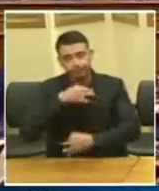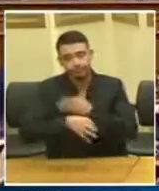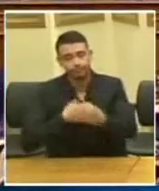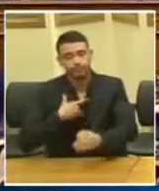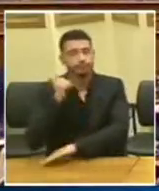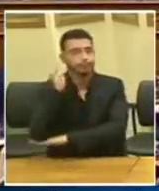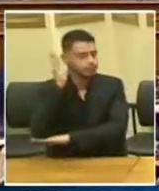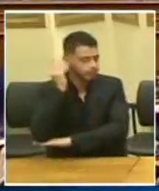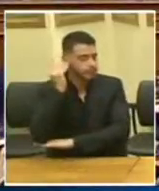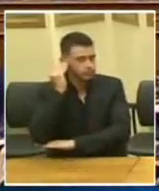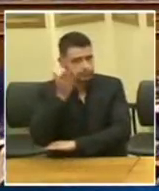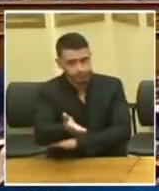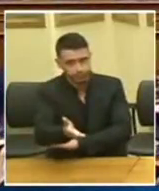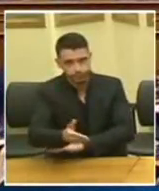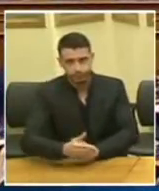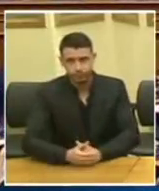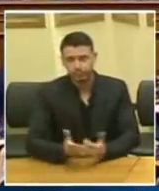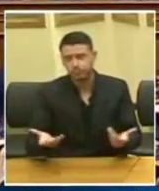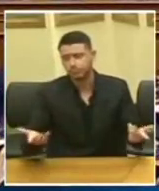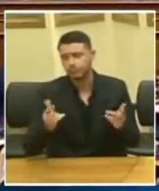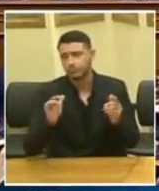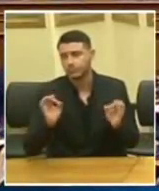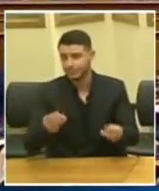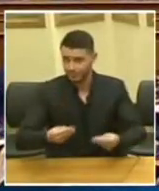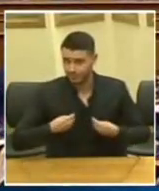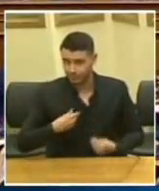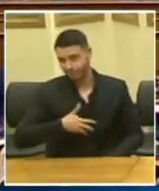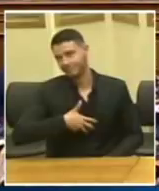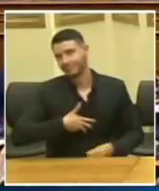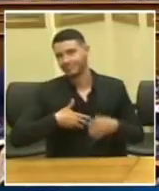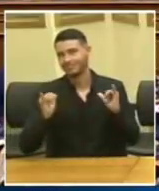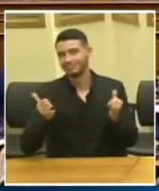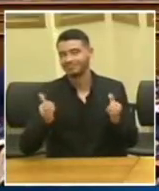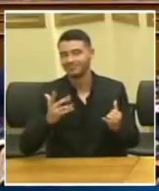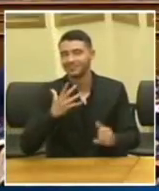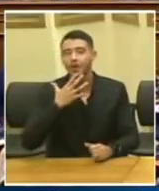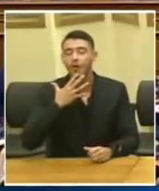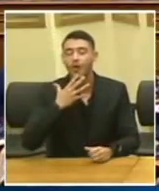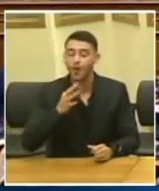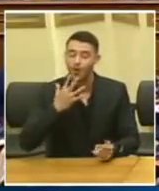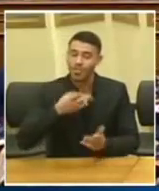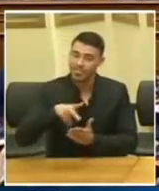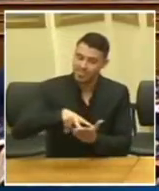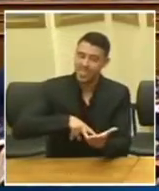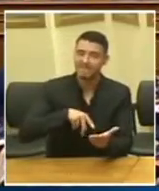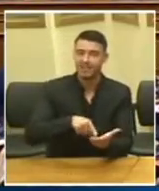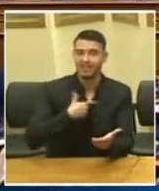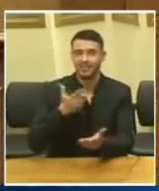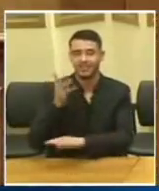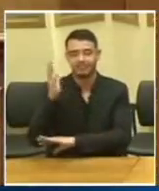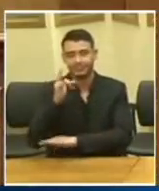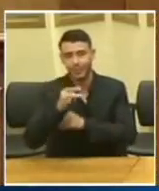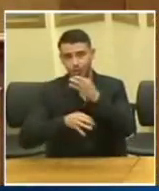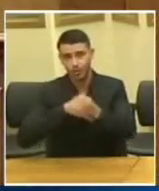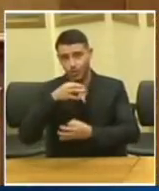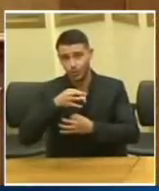καλά, φυσικά με κάνατε και γέλασα γιατί διαβάσατε το διάγγελμά μου και διαβάσατε αυτό